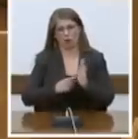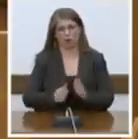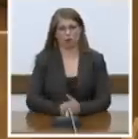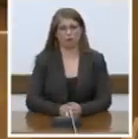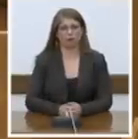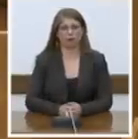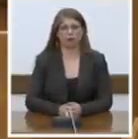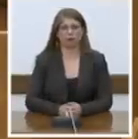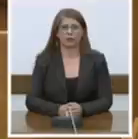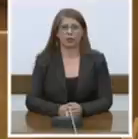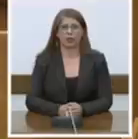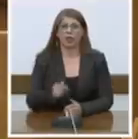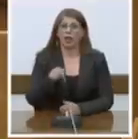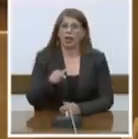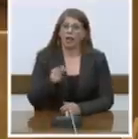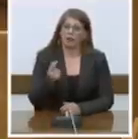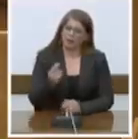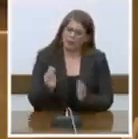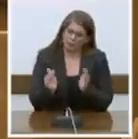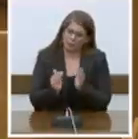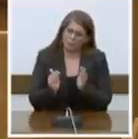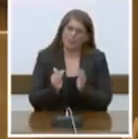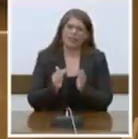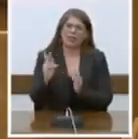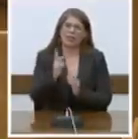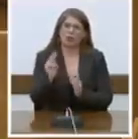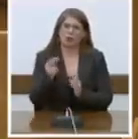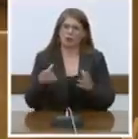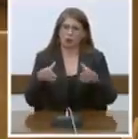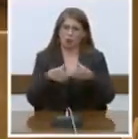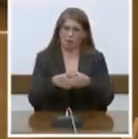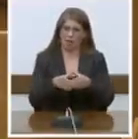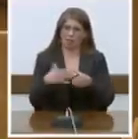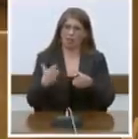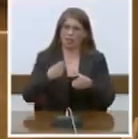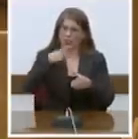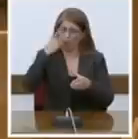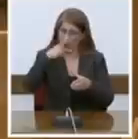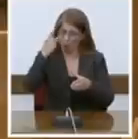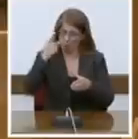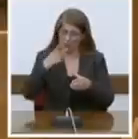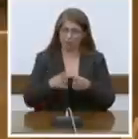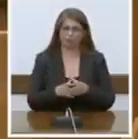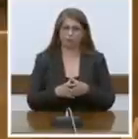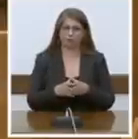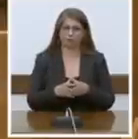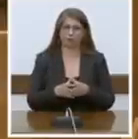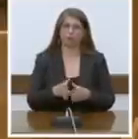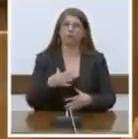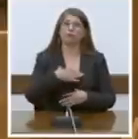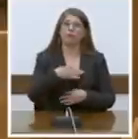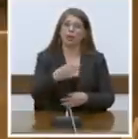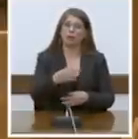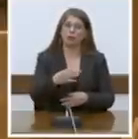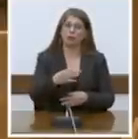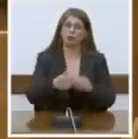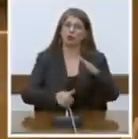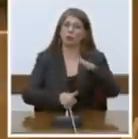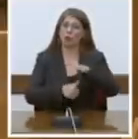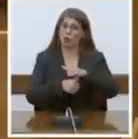Αυτή η μικρή κοινοβουλευτική ομάδα είχε το δικαίωμα να εκπροσωπείται στο Προεδρείο